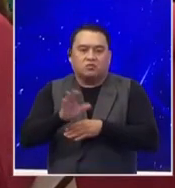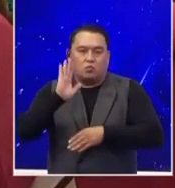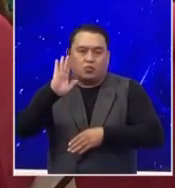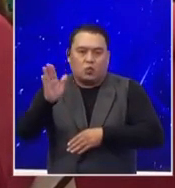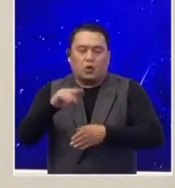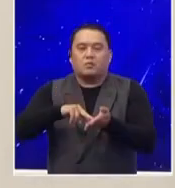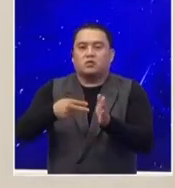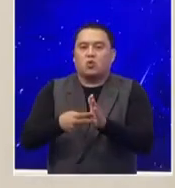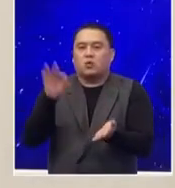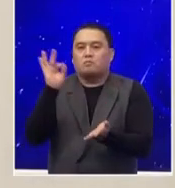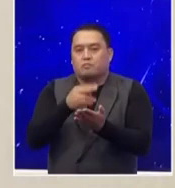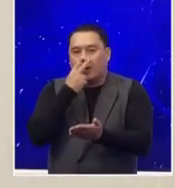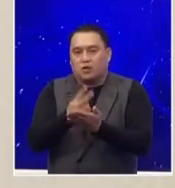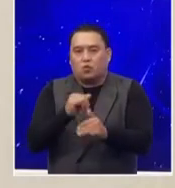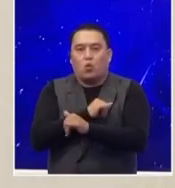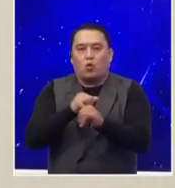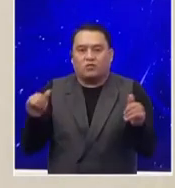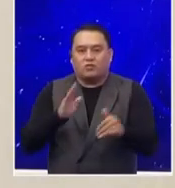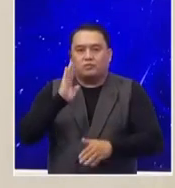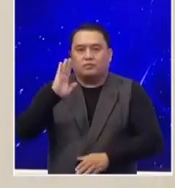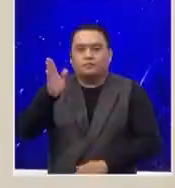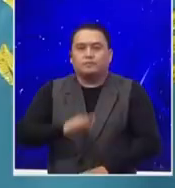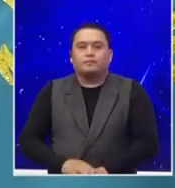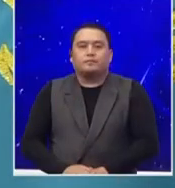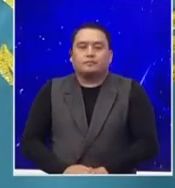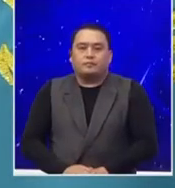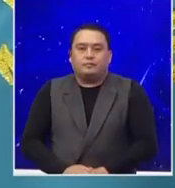ЖТСУ, с каждым годом показатели будут увеличиваться.